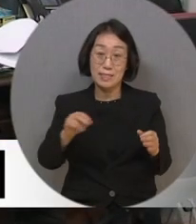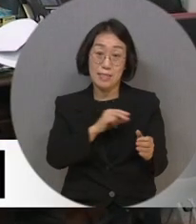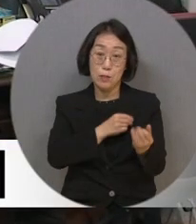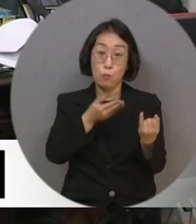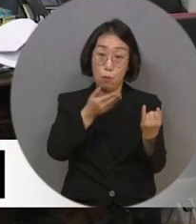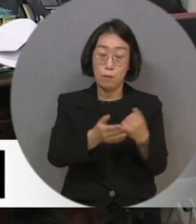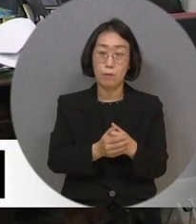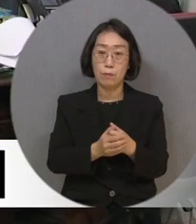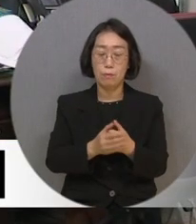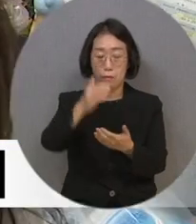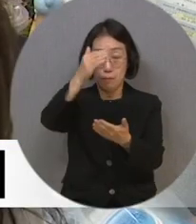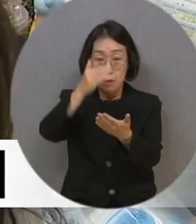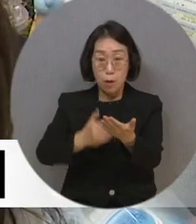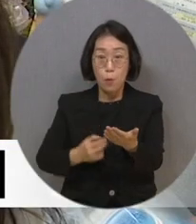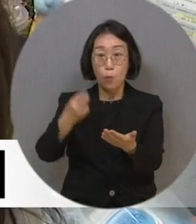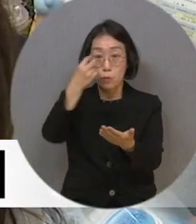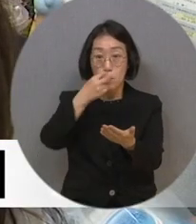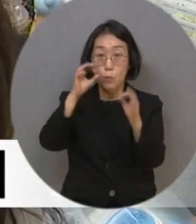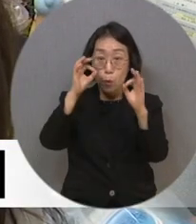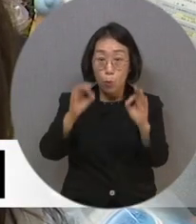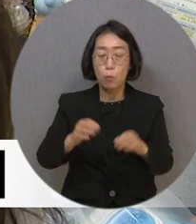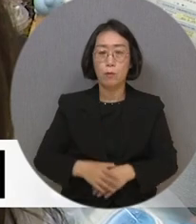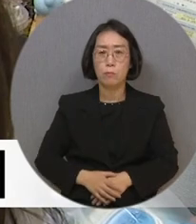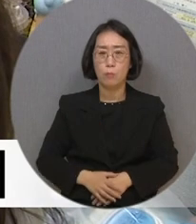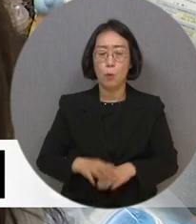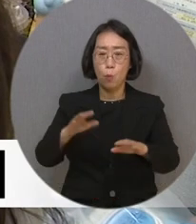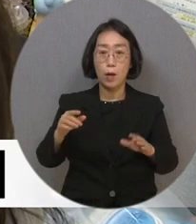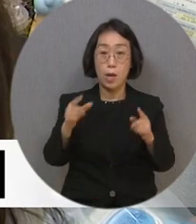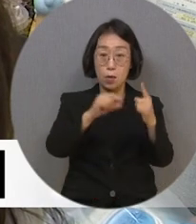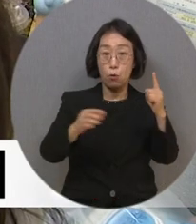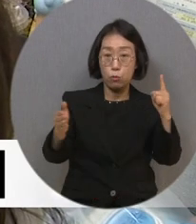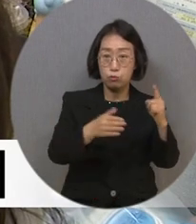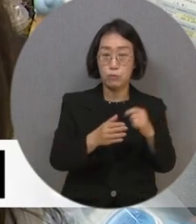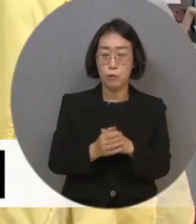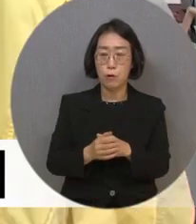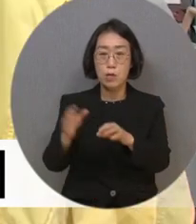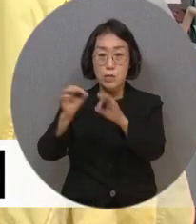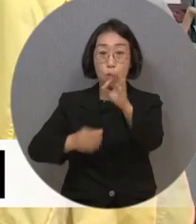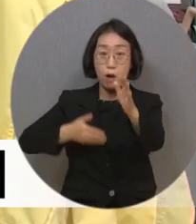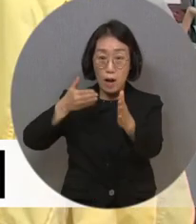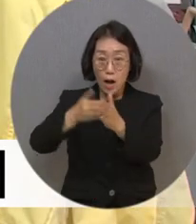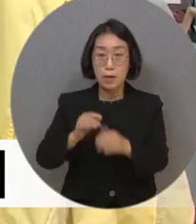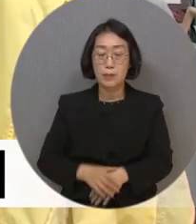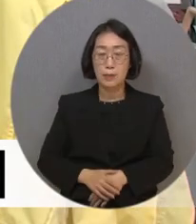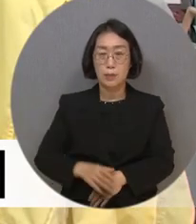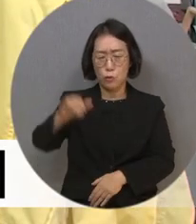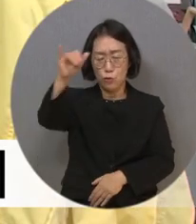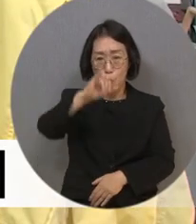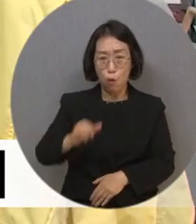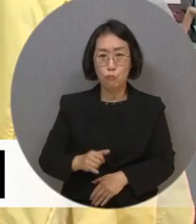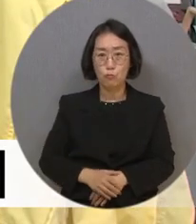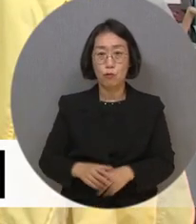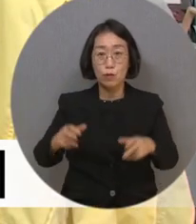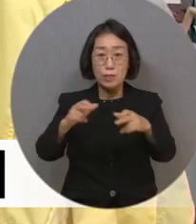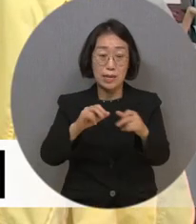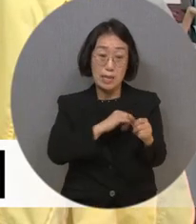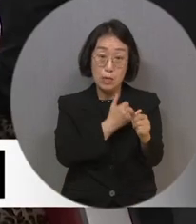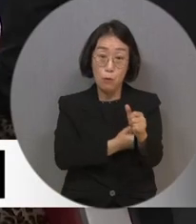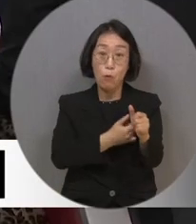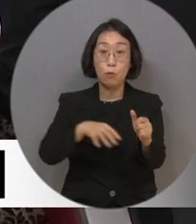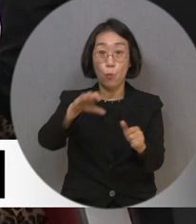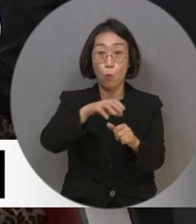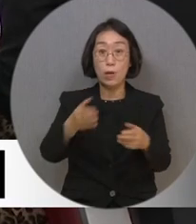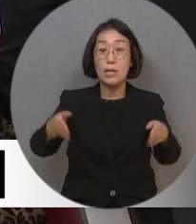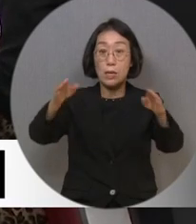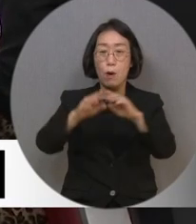복지부로부터 제출받은 자료에 따르면 올해 1월부터 지난 달까지 전국 장애 인권 권익 공용 기간에 접수된